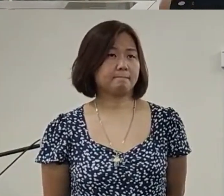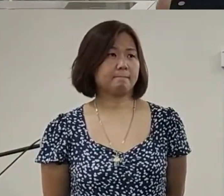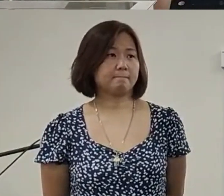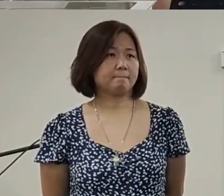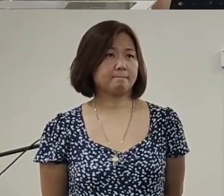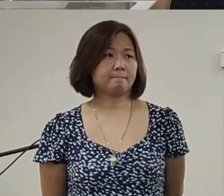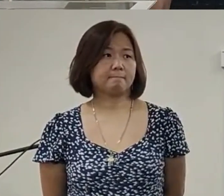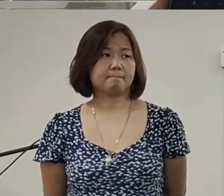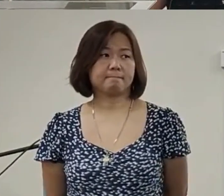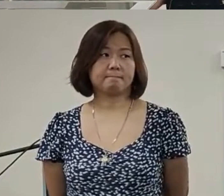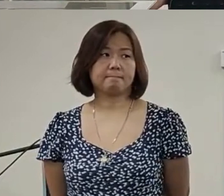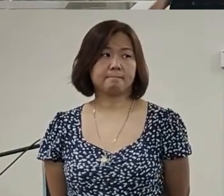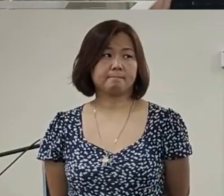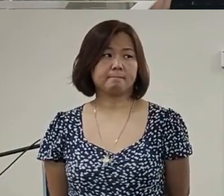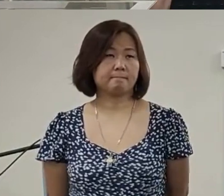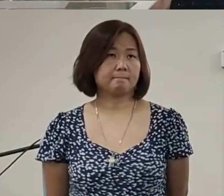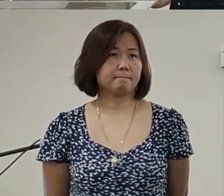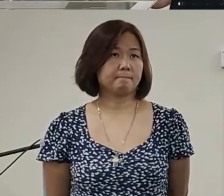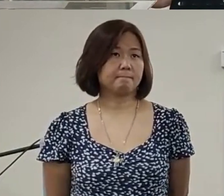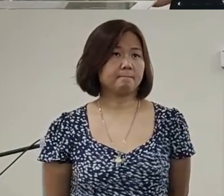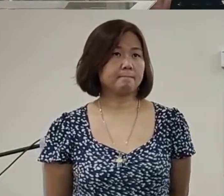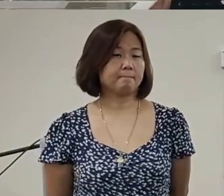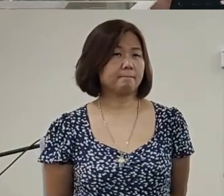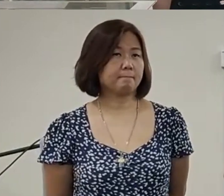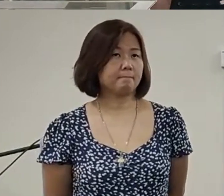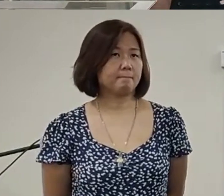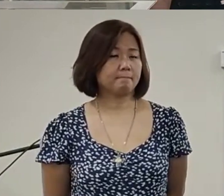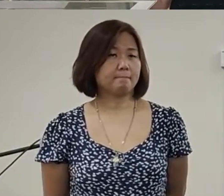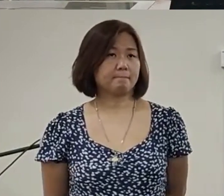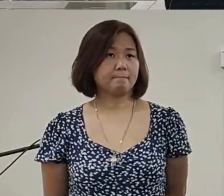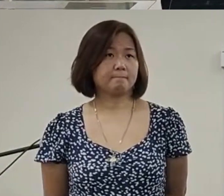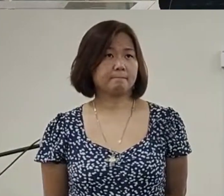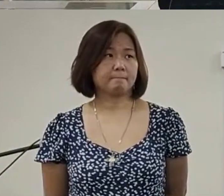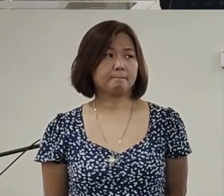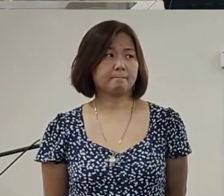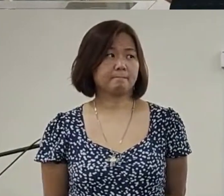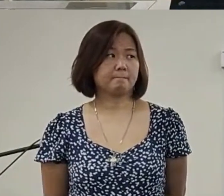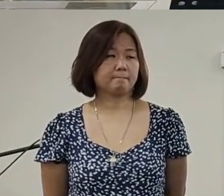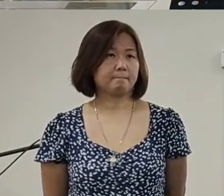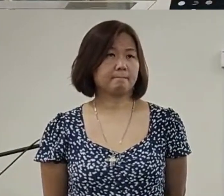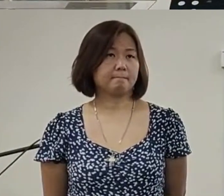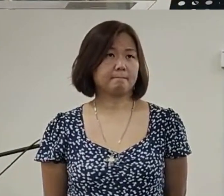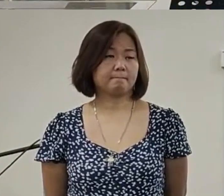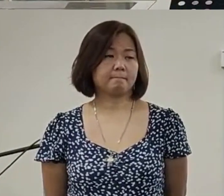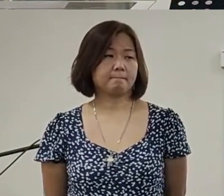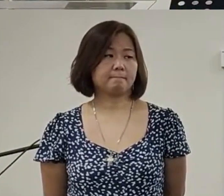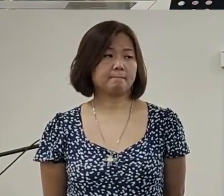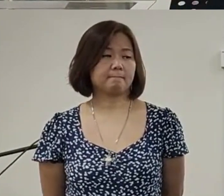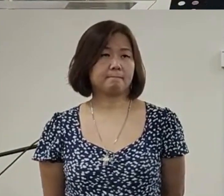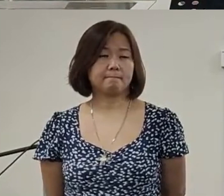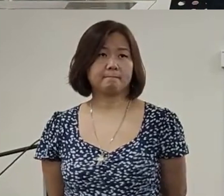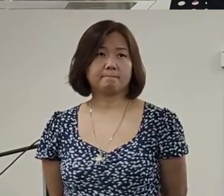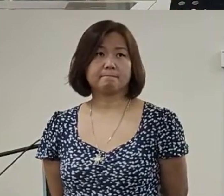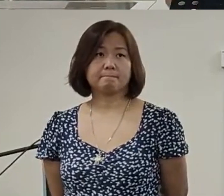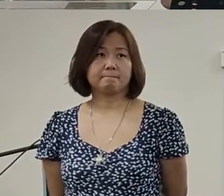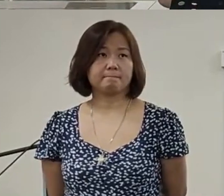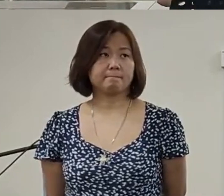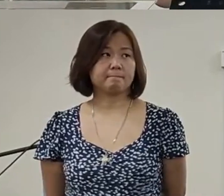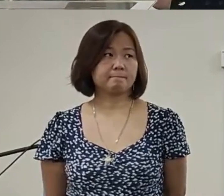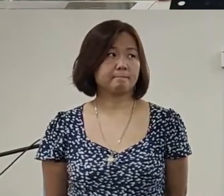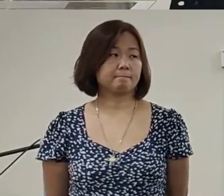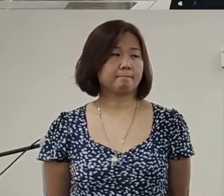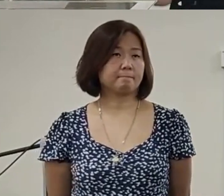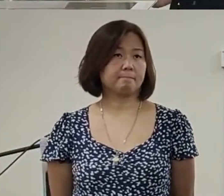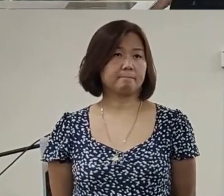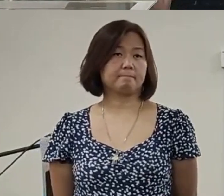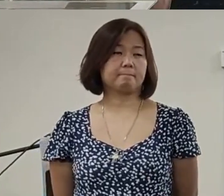指甲所以从现在开始我们要更加有基督在我们的生命里面那么我们搜索的那一个隐形方面我们就应该